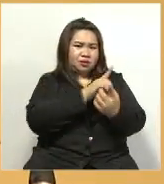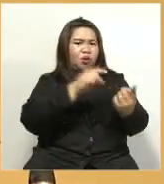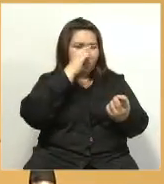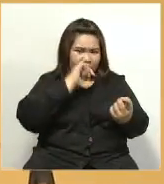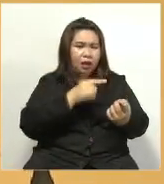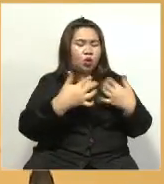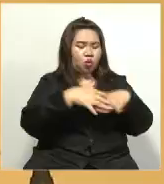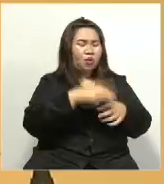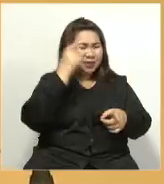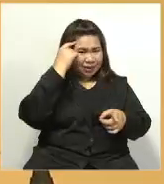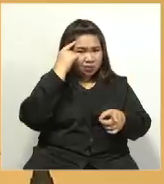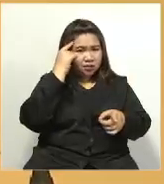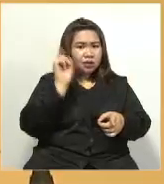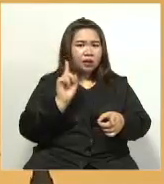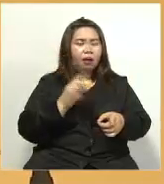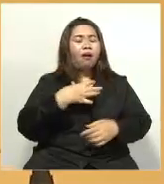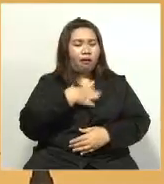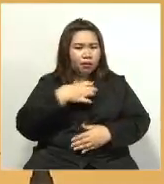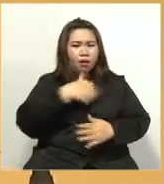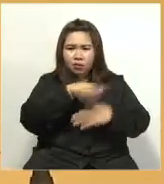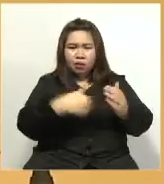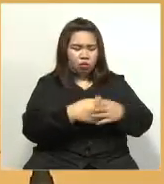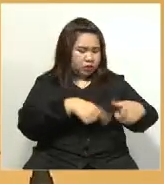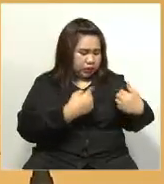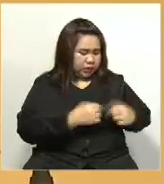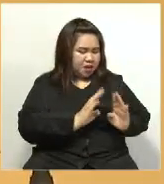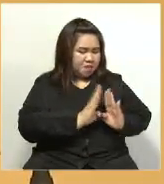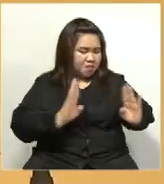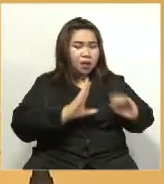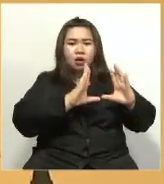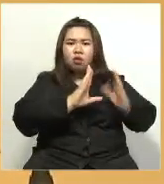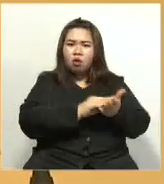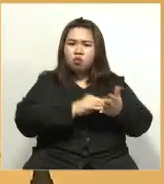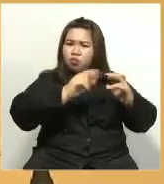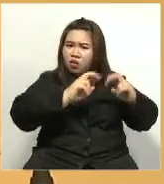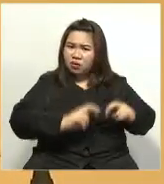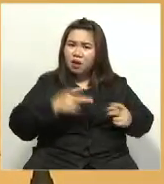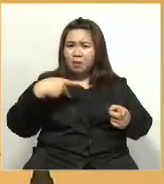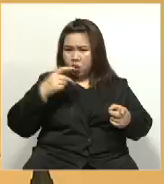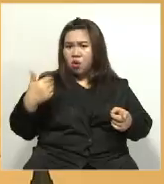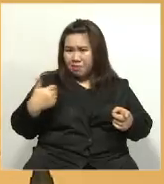ร่วมกันคิดว่าอยากให้ทุกคนเปิดใจแล้วก็ศึกษาข้อมูลว่ามันมีประโย